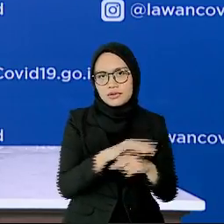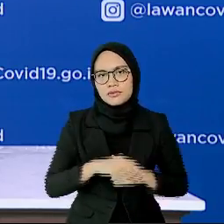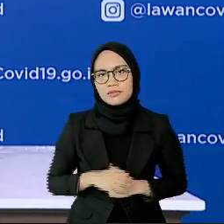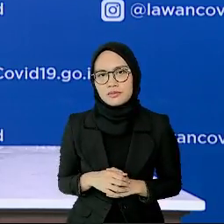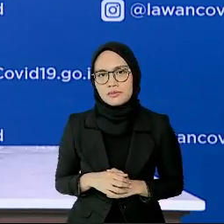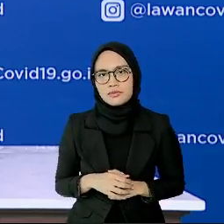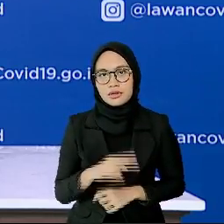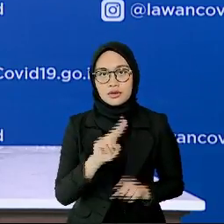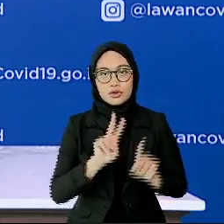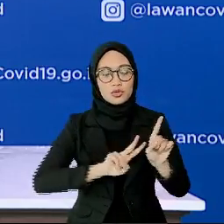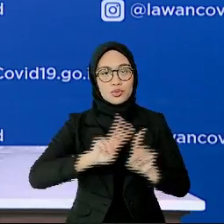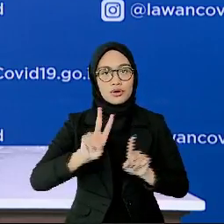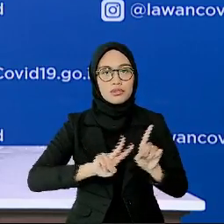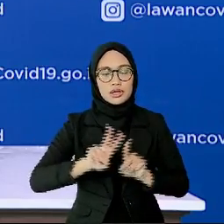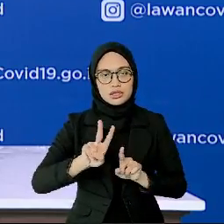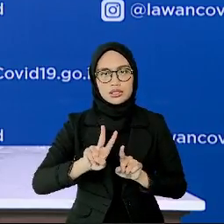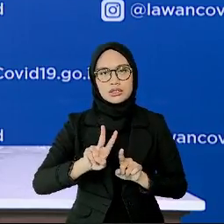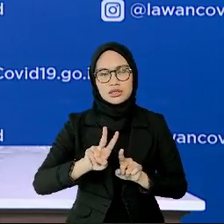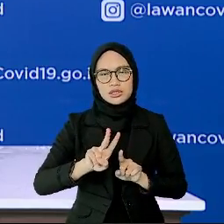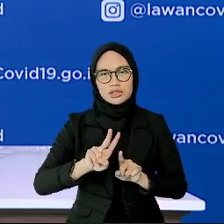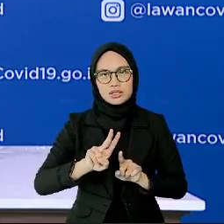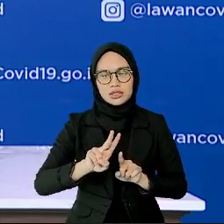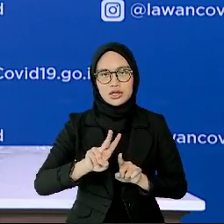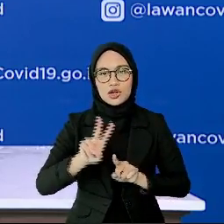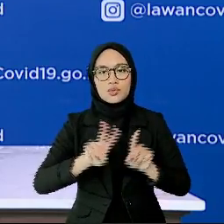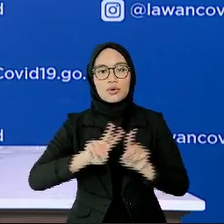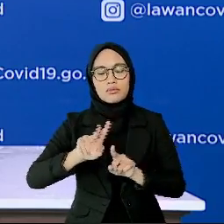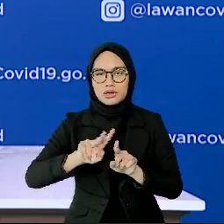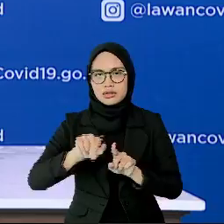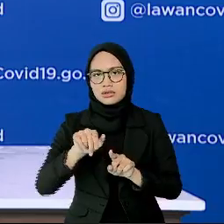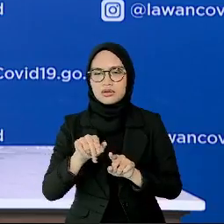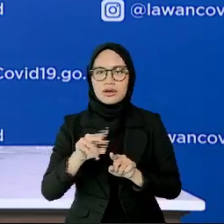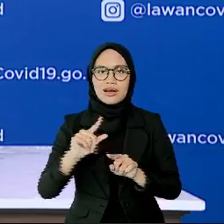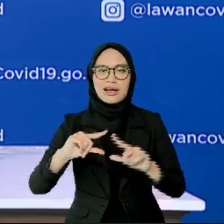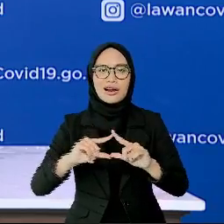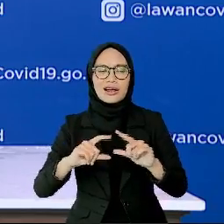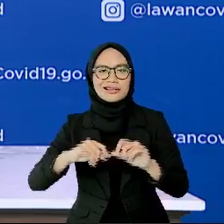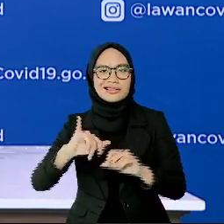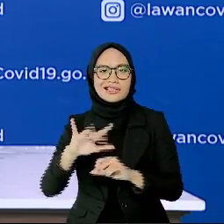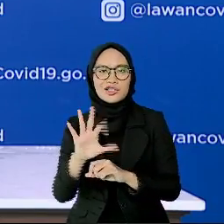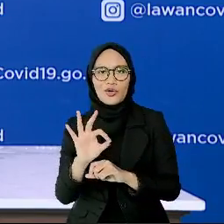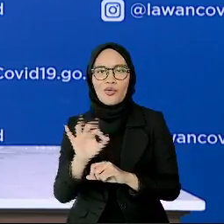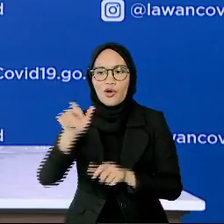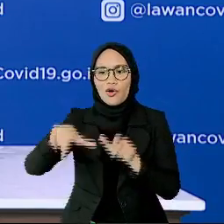12,46 rasio kontak erat per kasus konfirmasi, dan